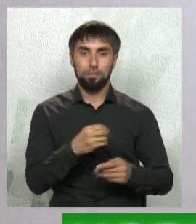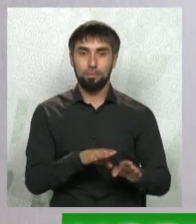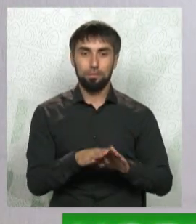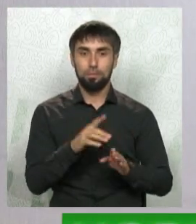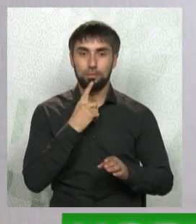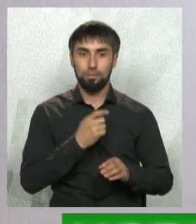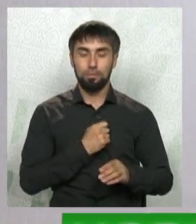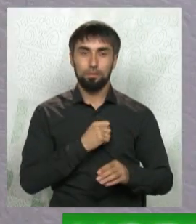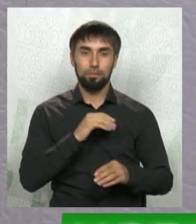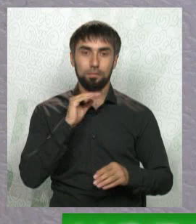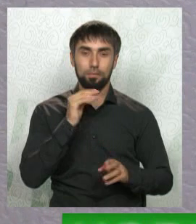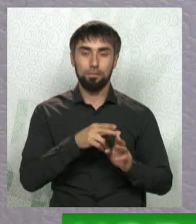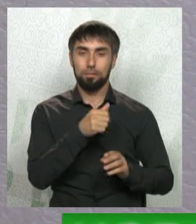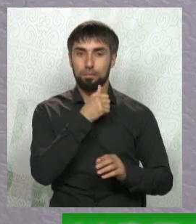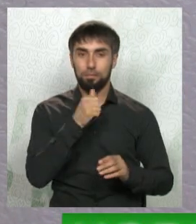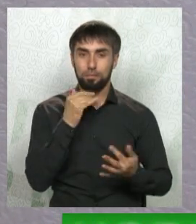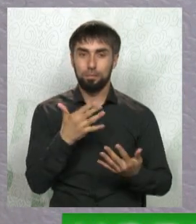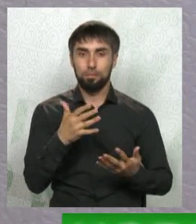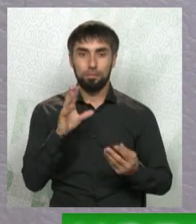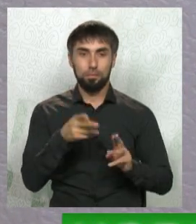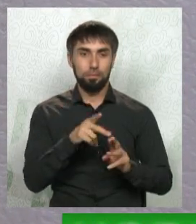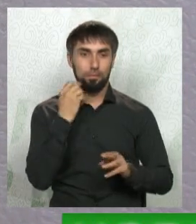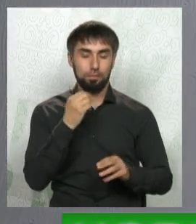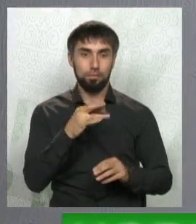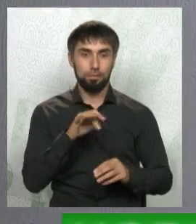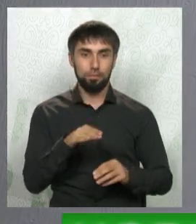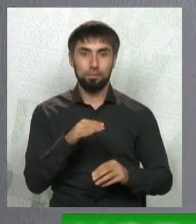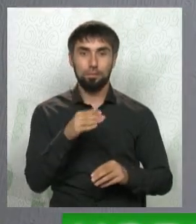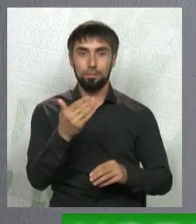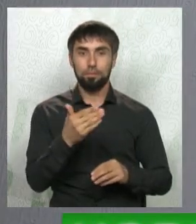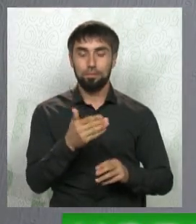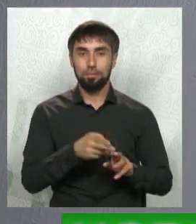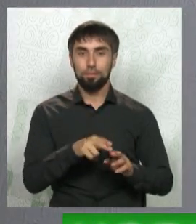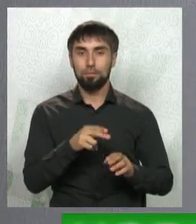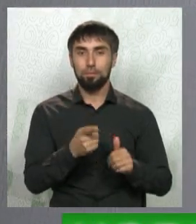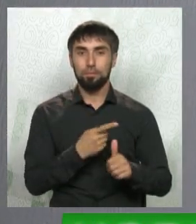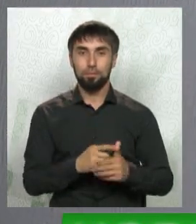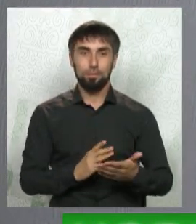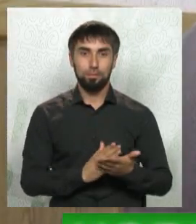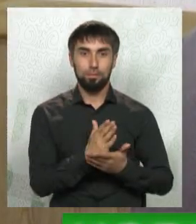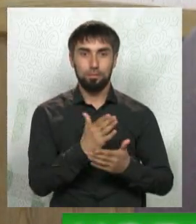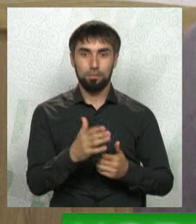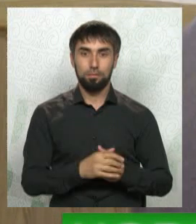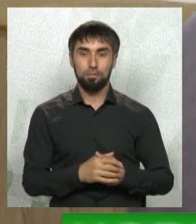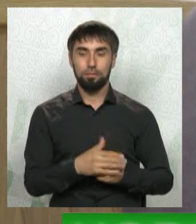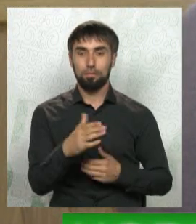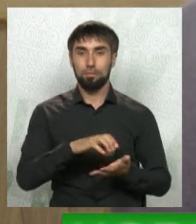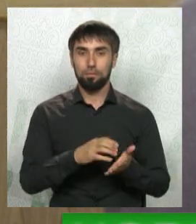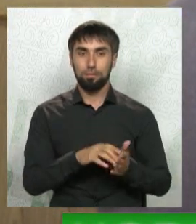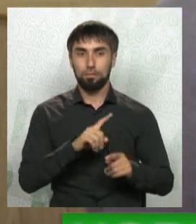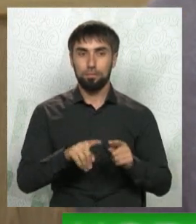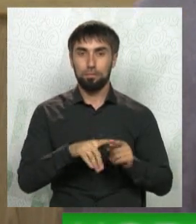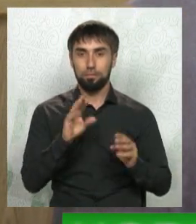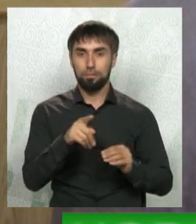соответствует военно-секретным требованиям. Ко всему прочему, старый комиссариат находится в предаварийном состоянии. Здание, скорее всего,